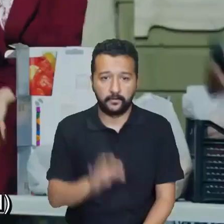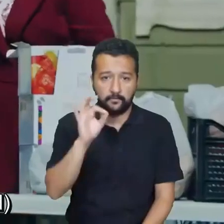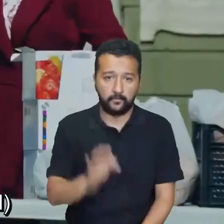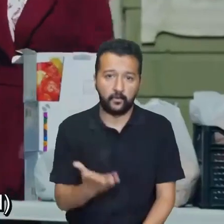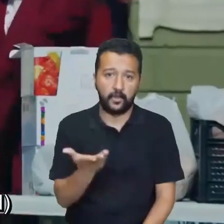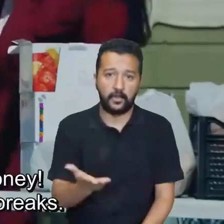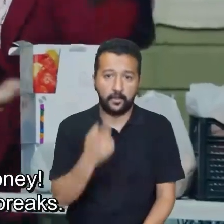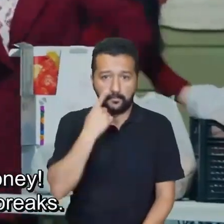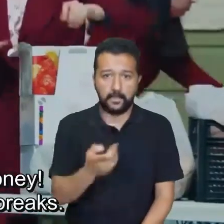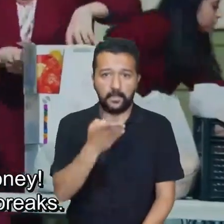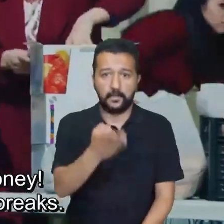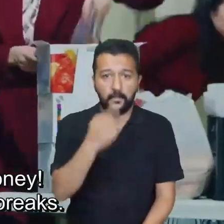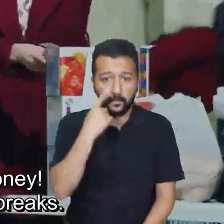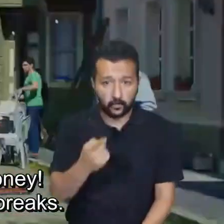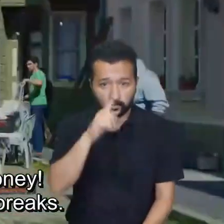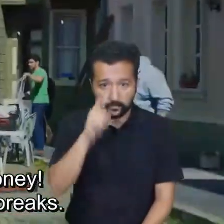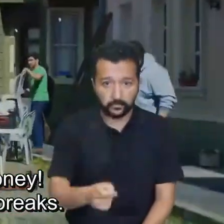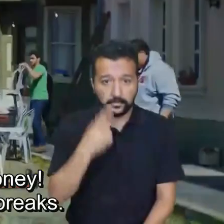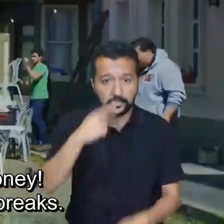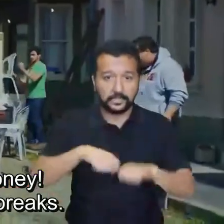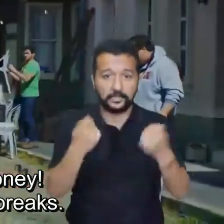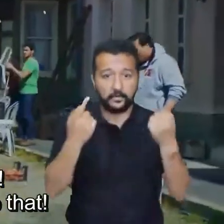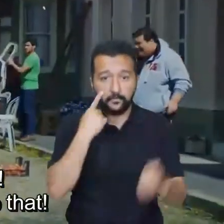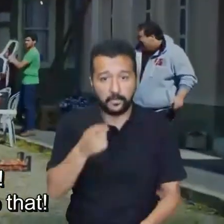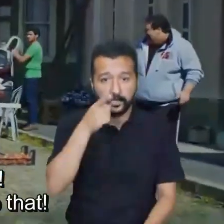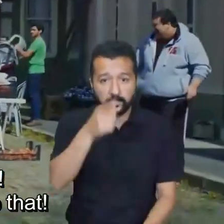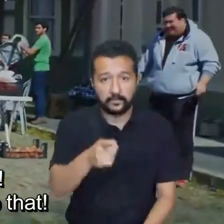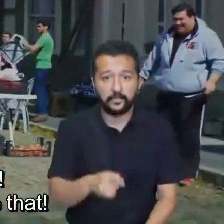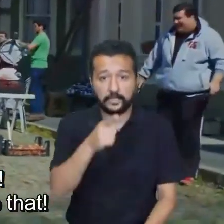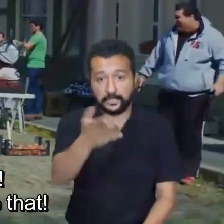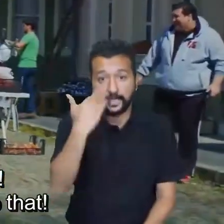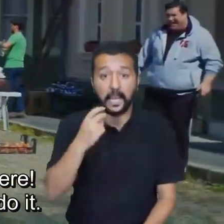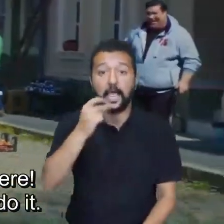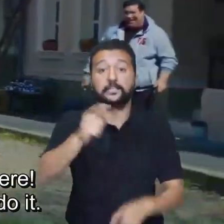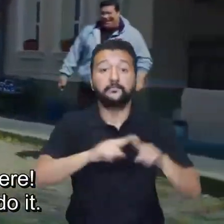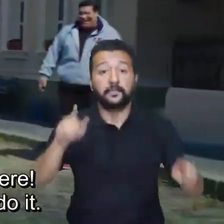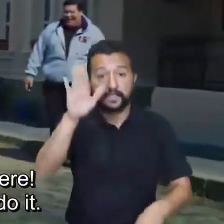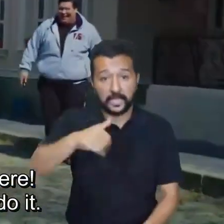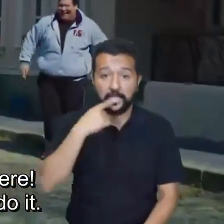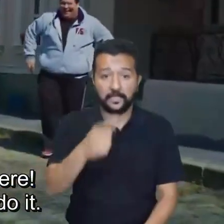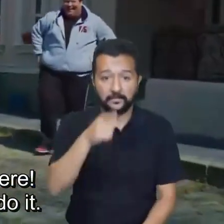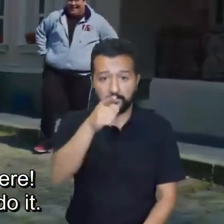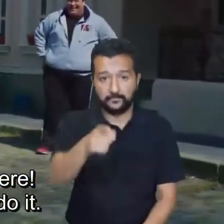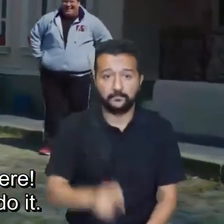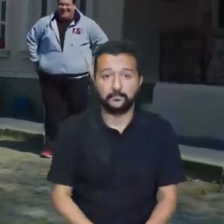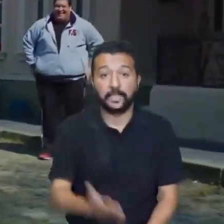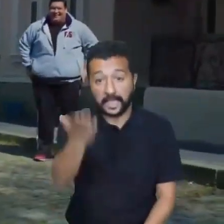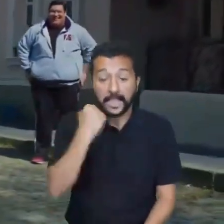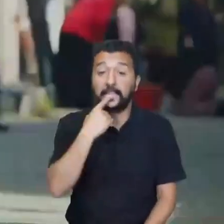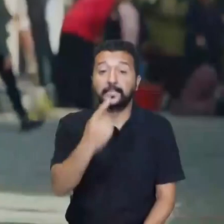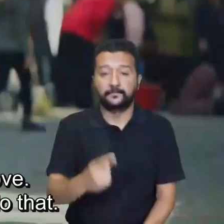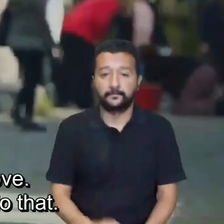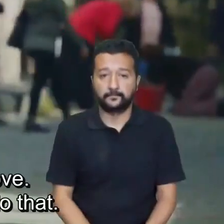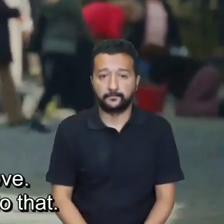hadi aldı. Yapma! Gördün mü? Yapma bir nasıl tanem kırılırım? Yapma! Gel kız yapma! Kaçma. Yapma! Kaçma yapma bir tanem aşkım, yapma! Gel